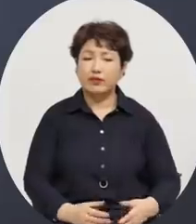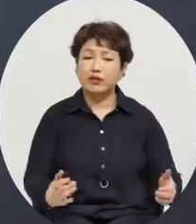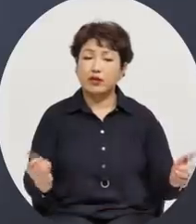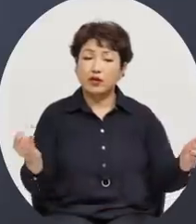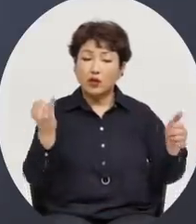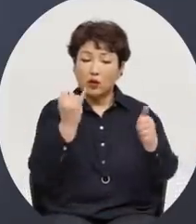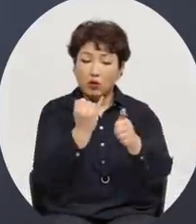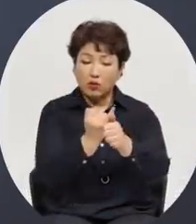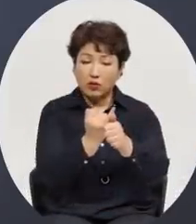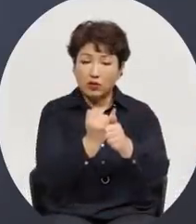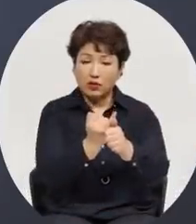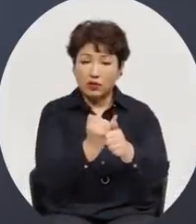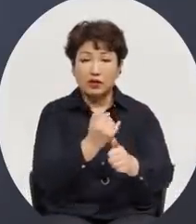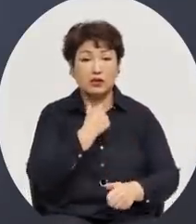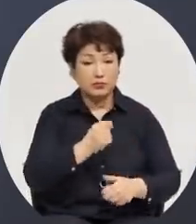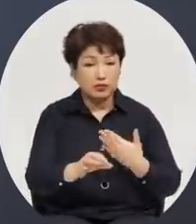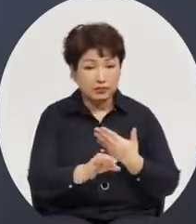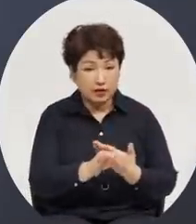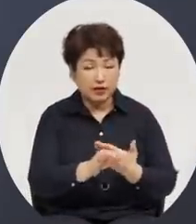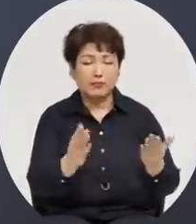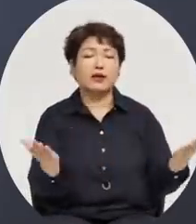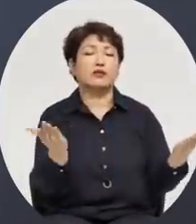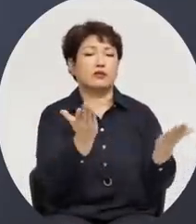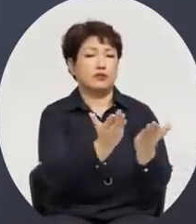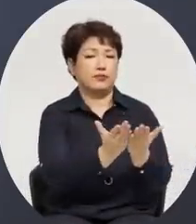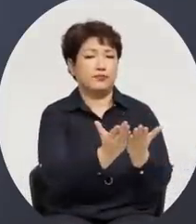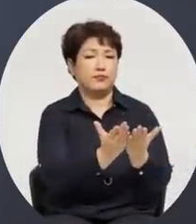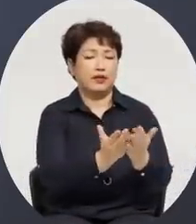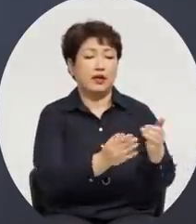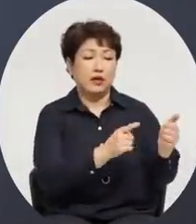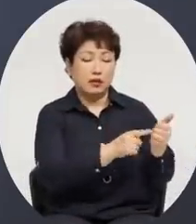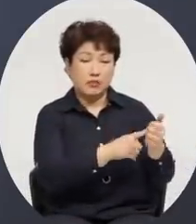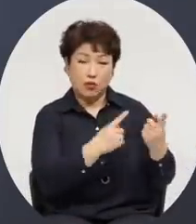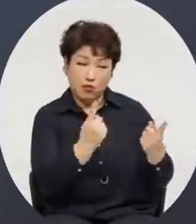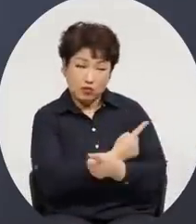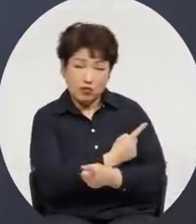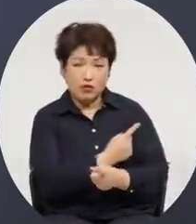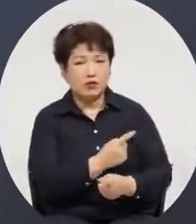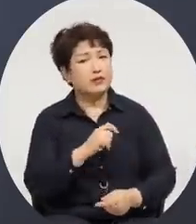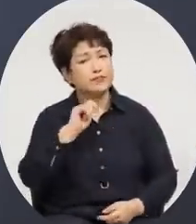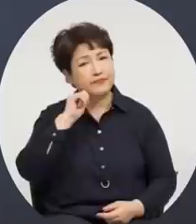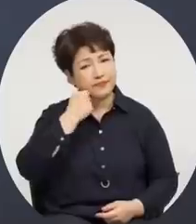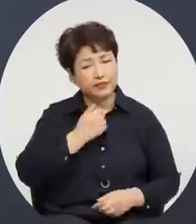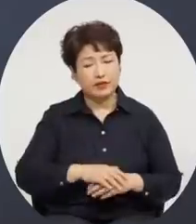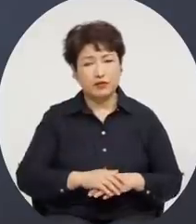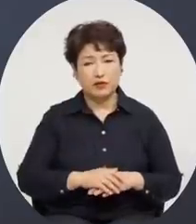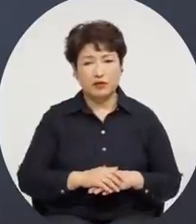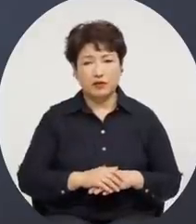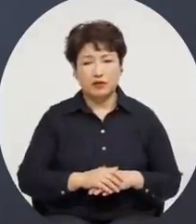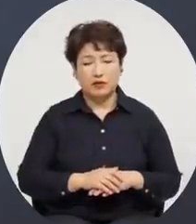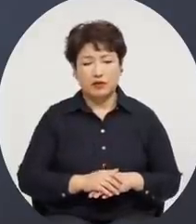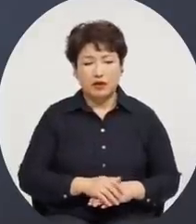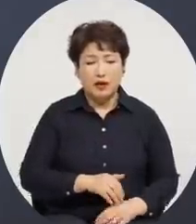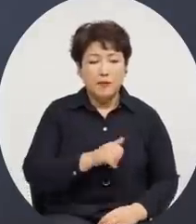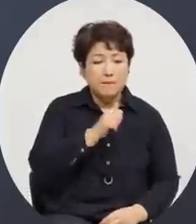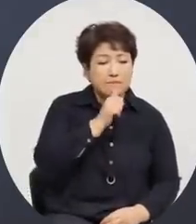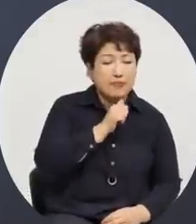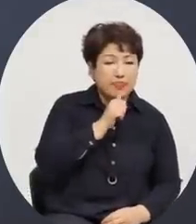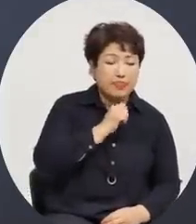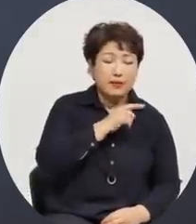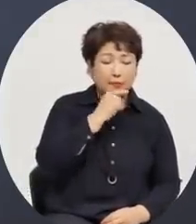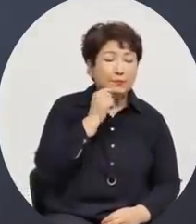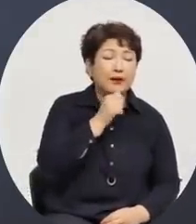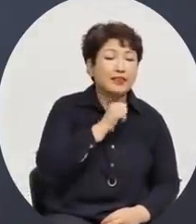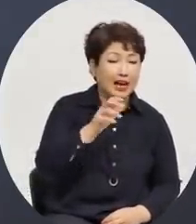남자친구한테 결혼을 하려면 무조건 맞춰야 돼요. 고친다는 건 어렵고, 그냥 뭐, 파트로 매주를